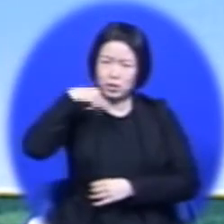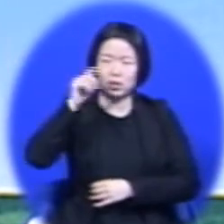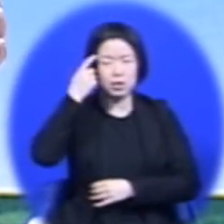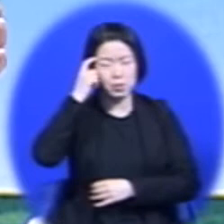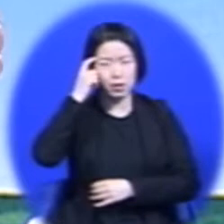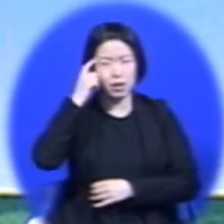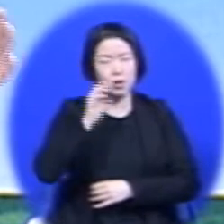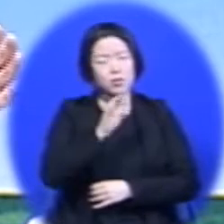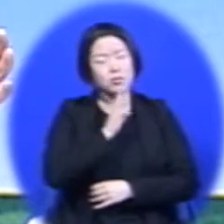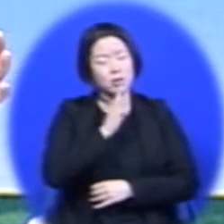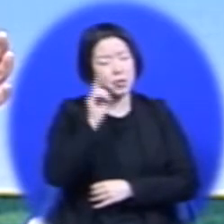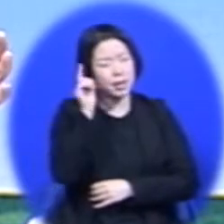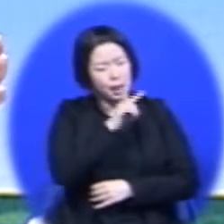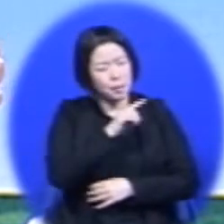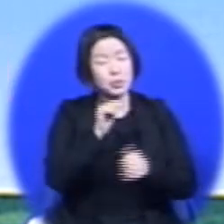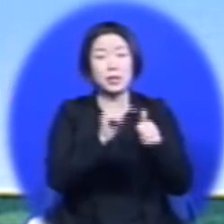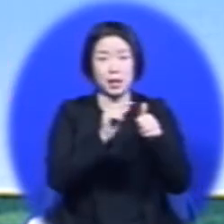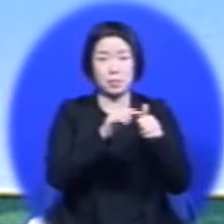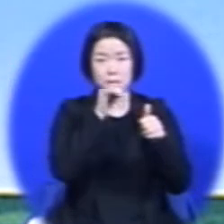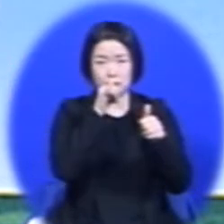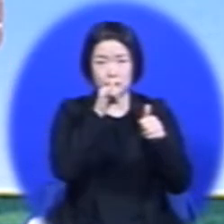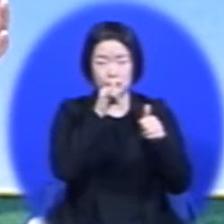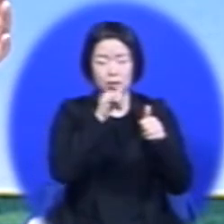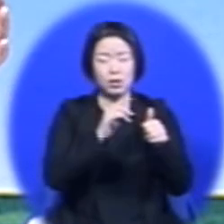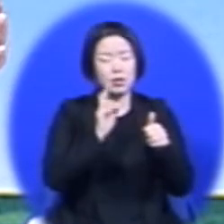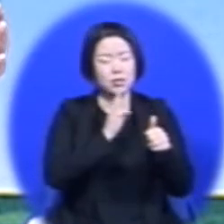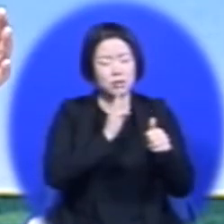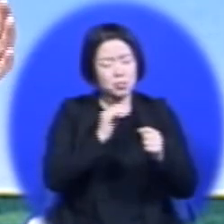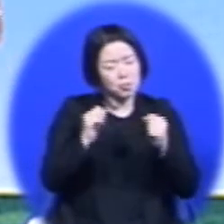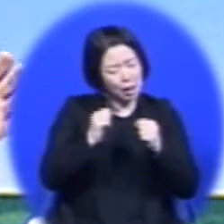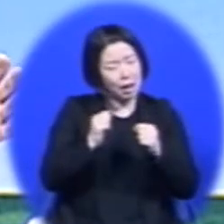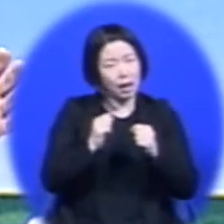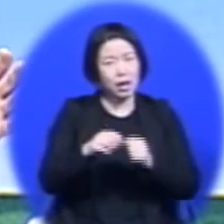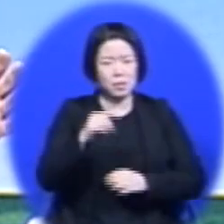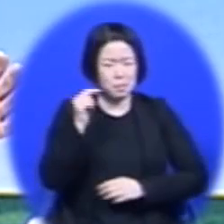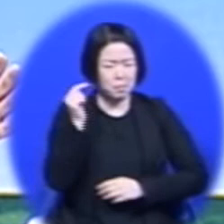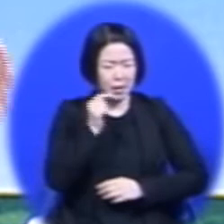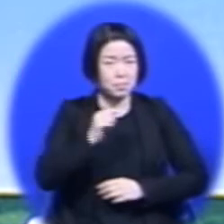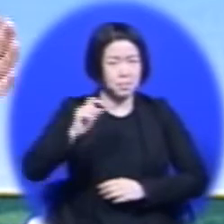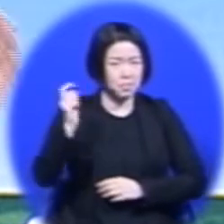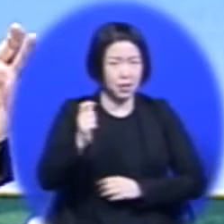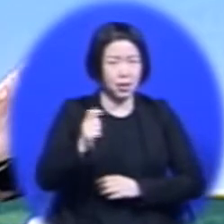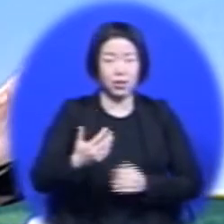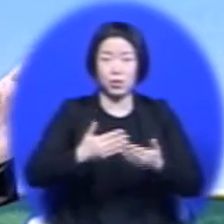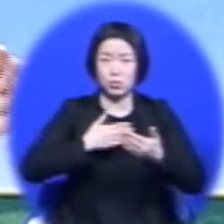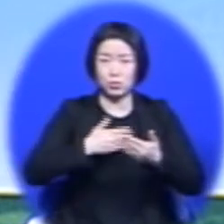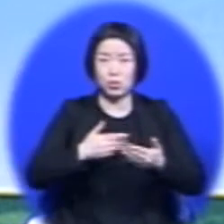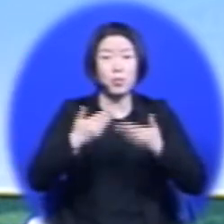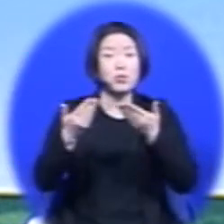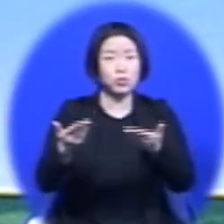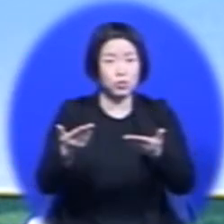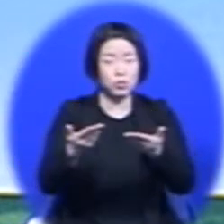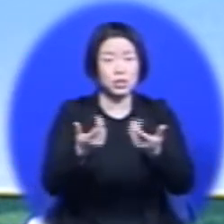정말 나쁜 남편이 있었어요. 굉장히 매정하고 그리고 엄격하고 두려움을 주는